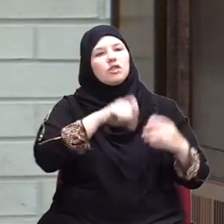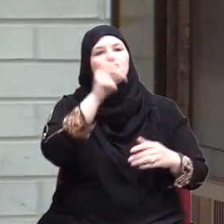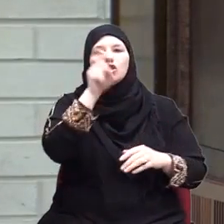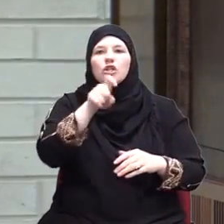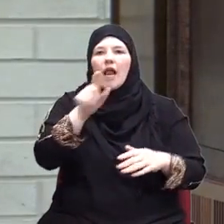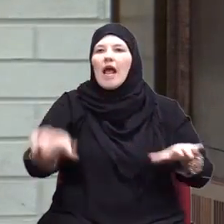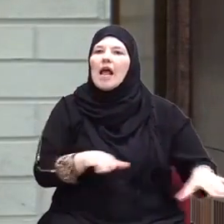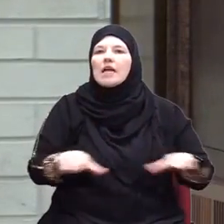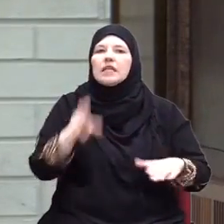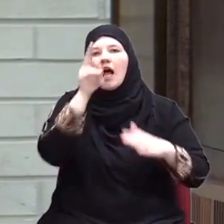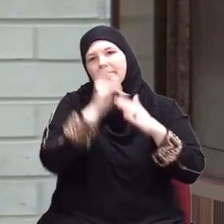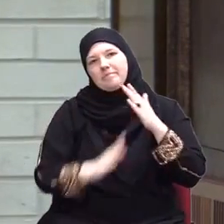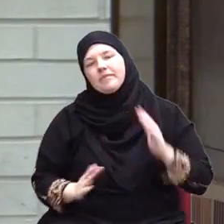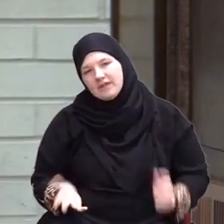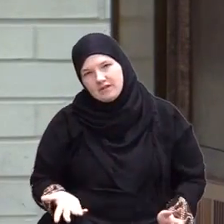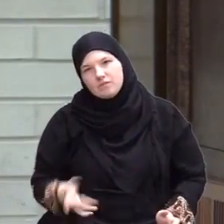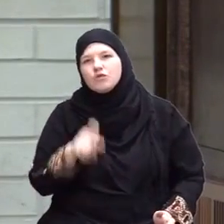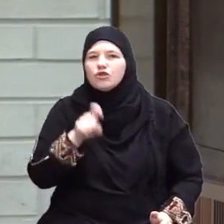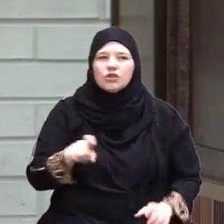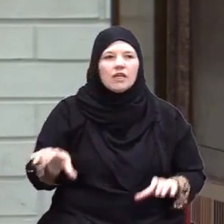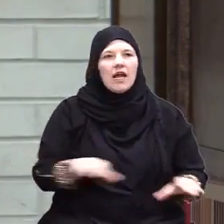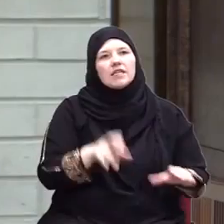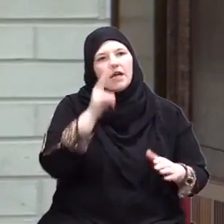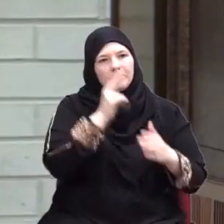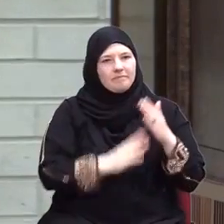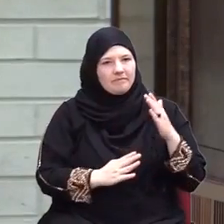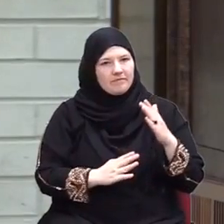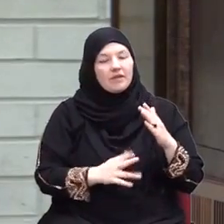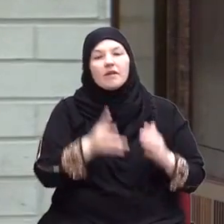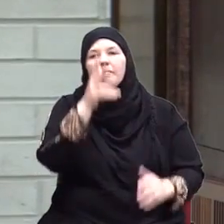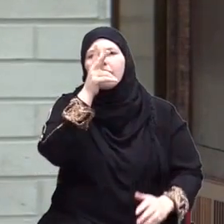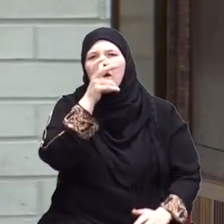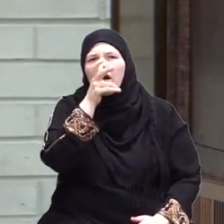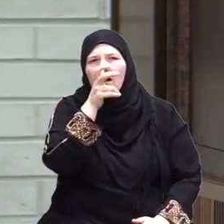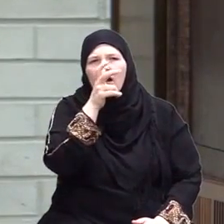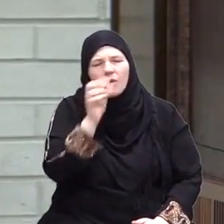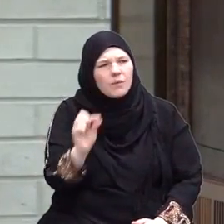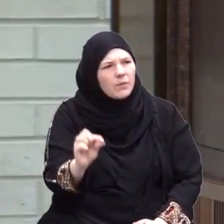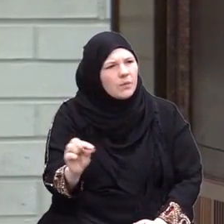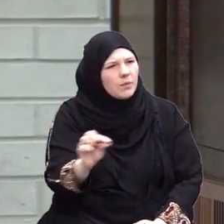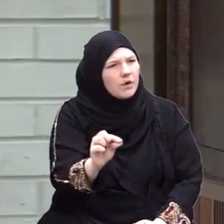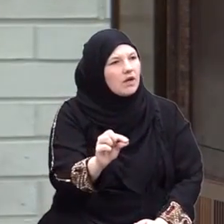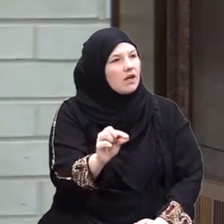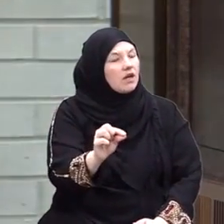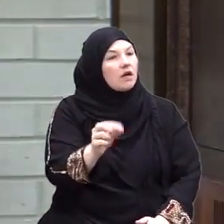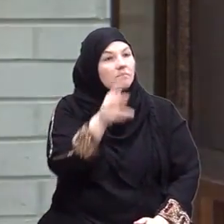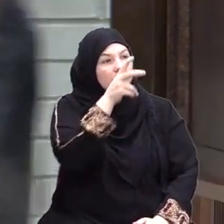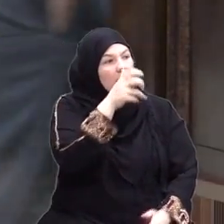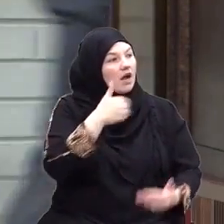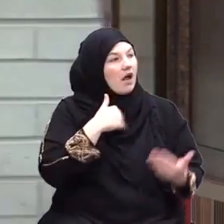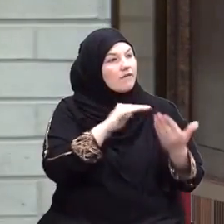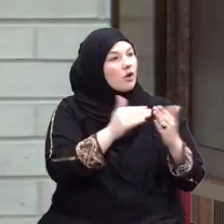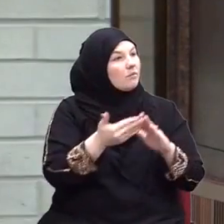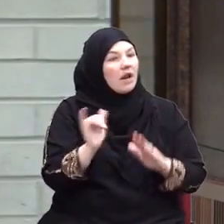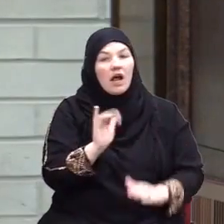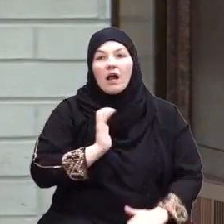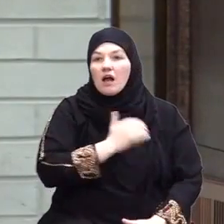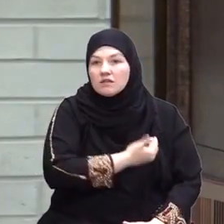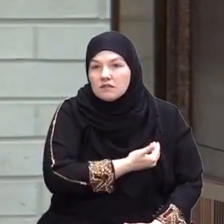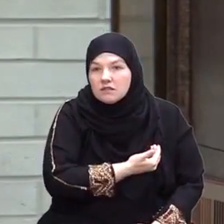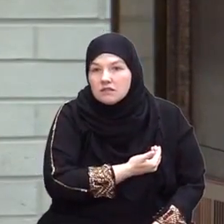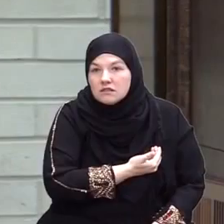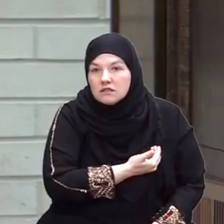be. How much humble we should be. Those insects, they have communities like ours. إِلَّا